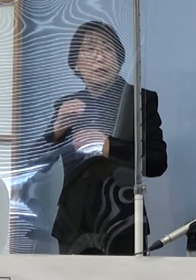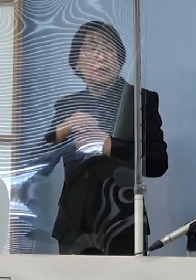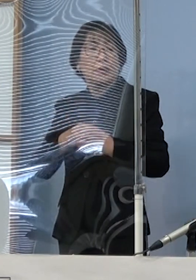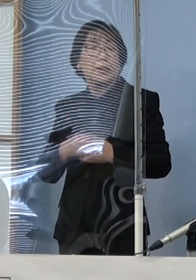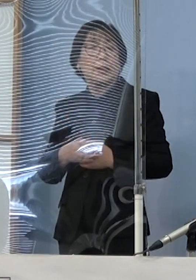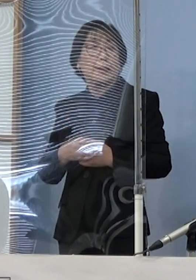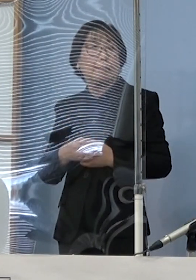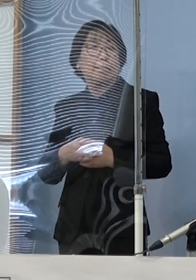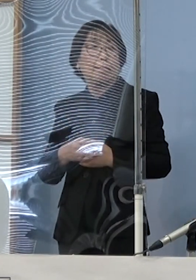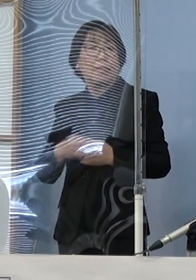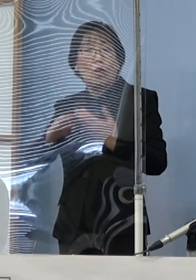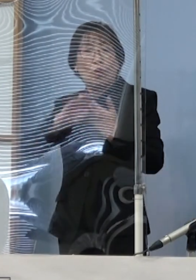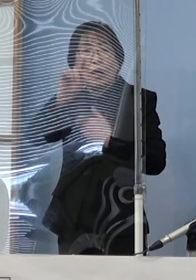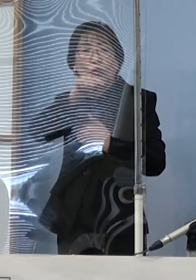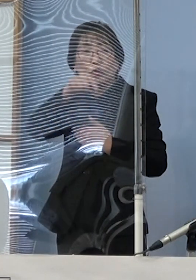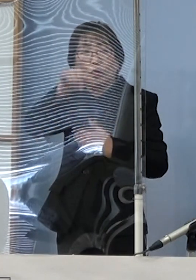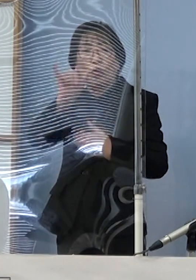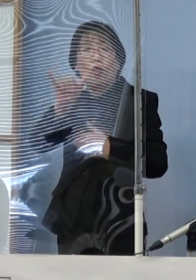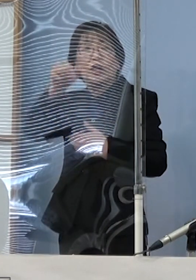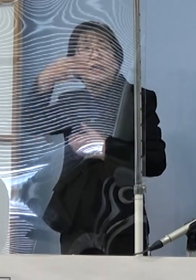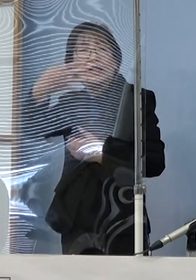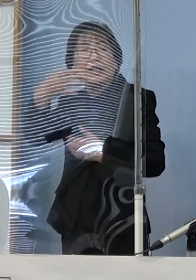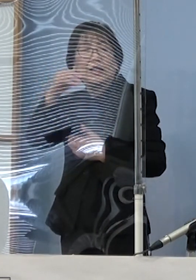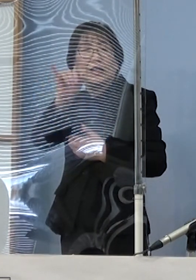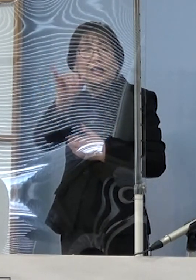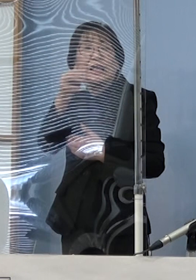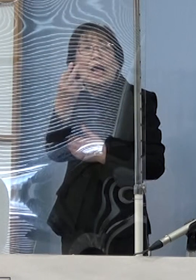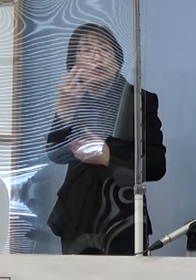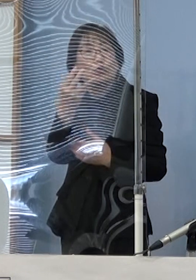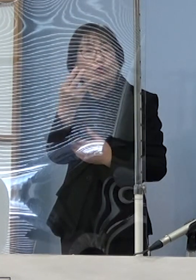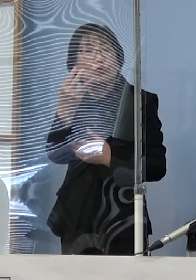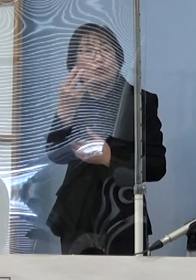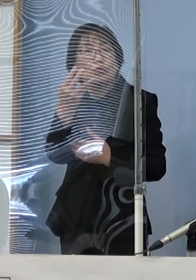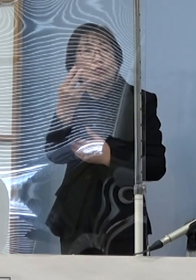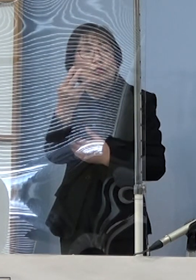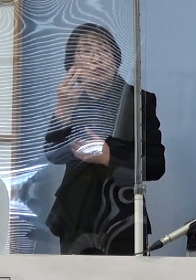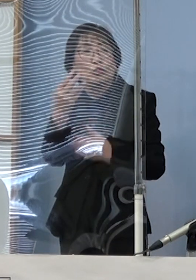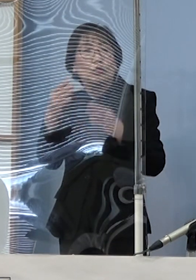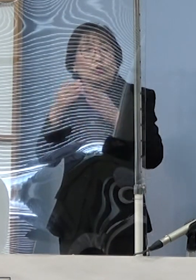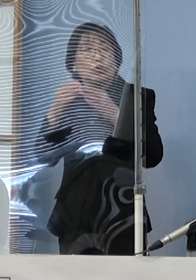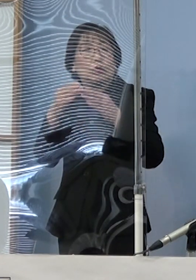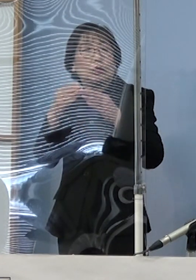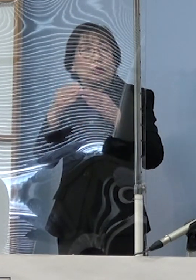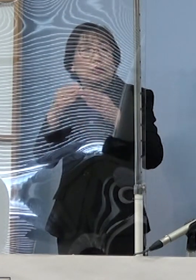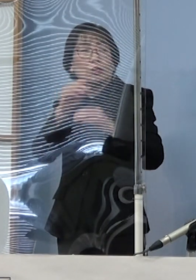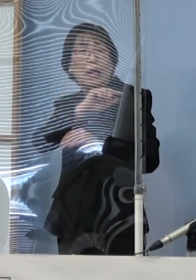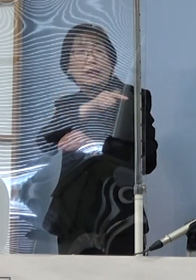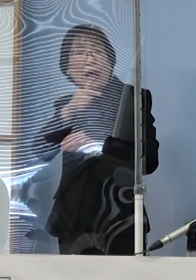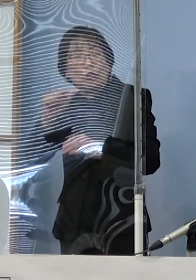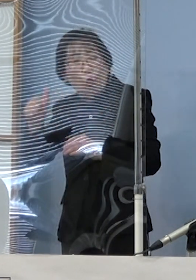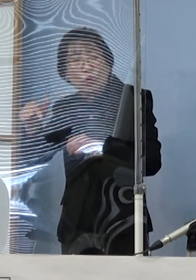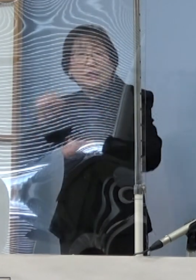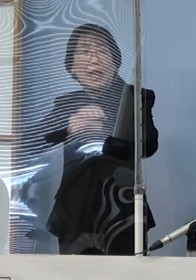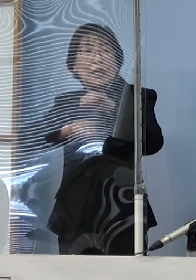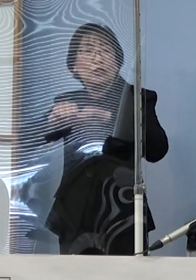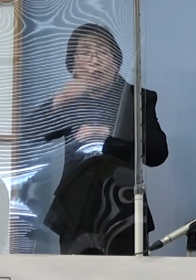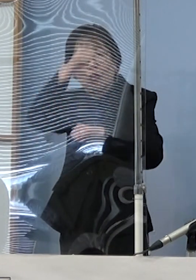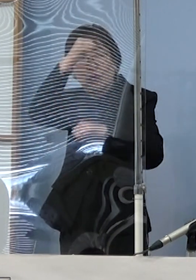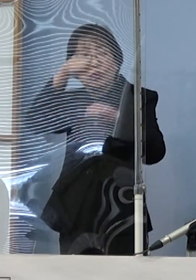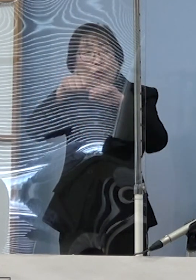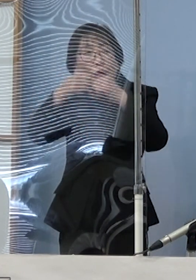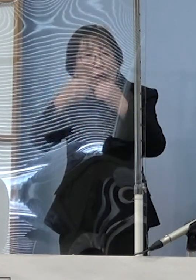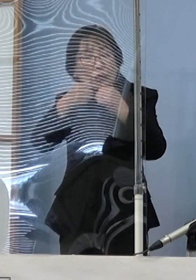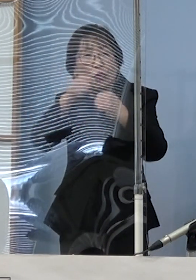申し上げた。決して私が多動性症候群でないということを言ったわけじゃないですよ。なりうるということ